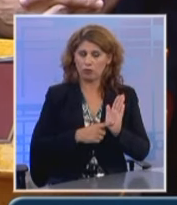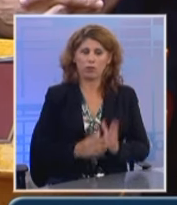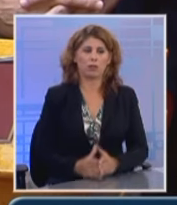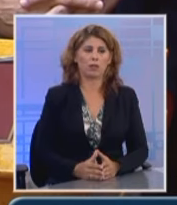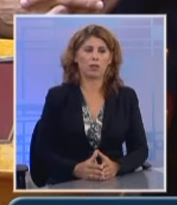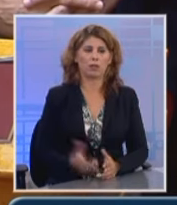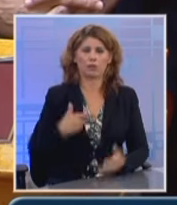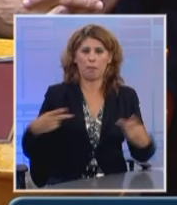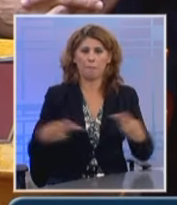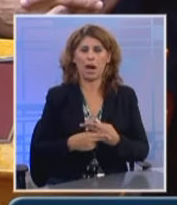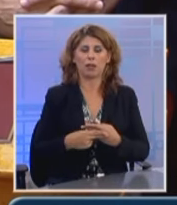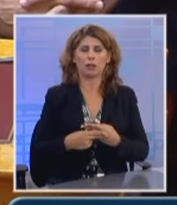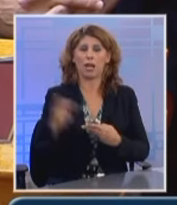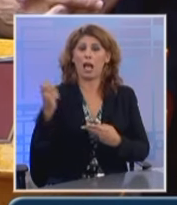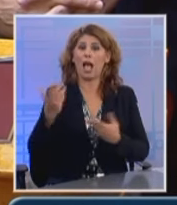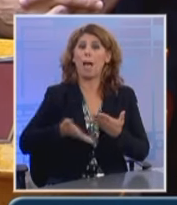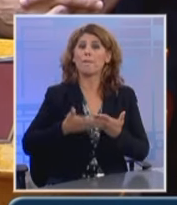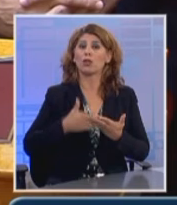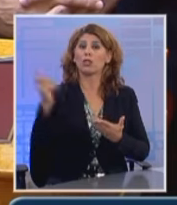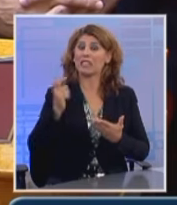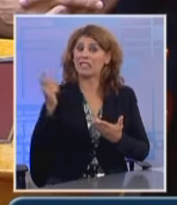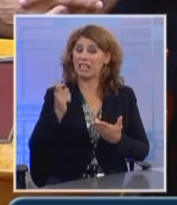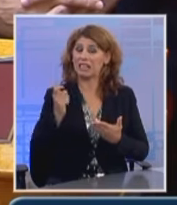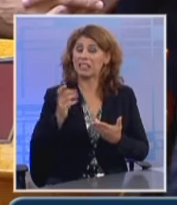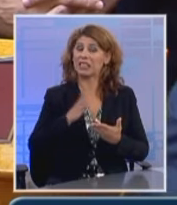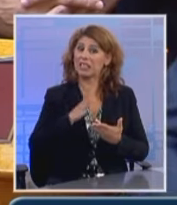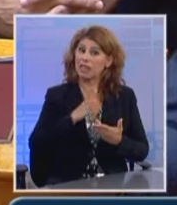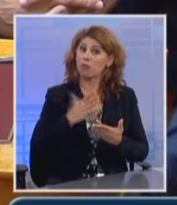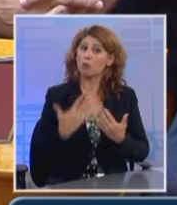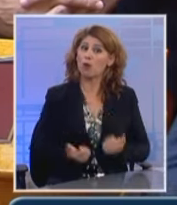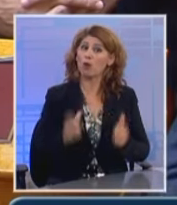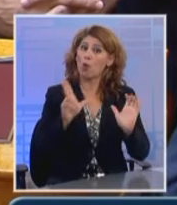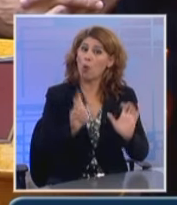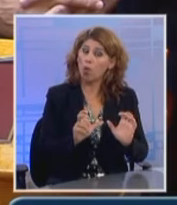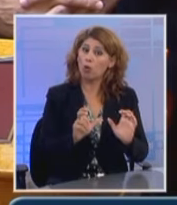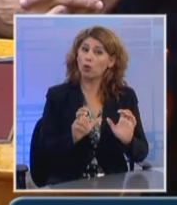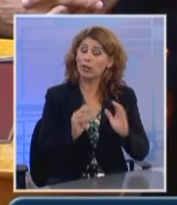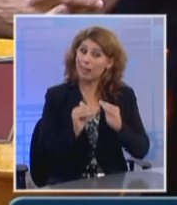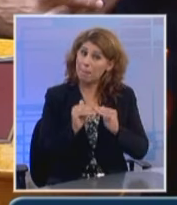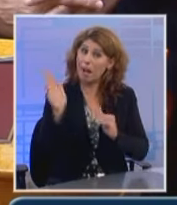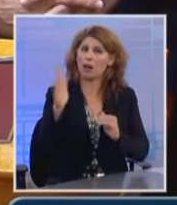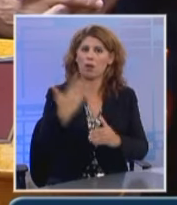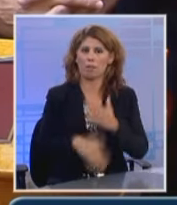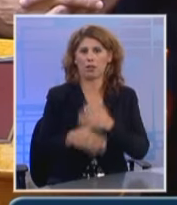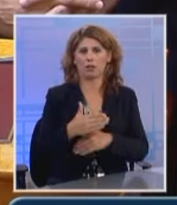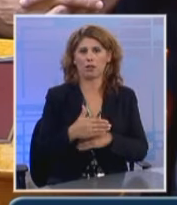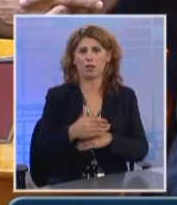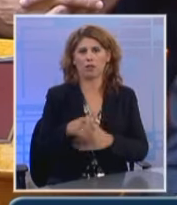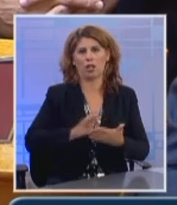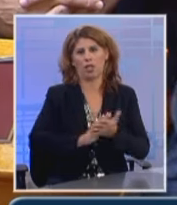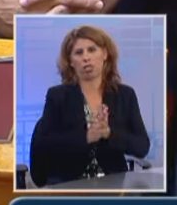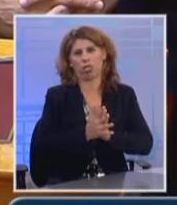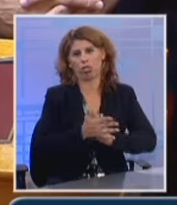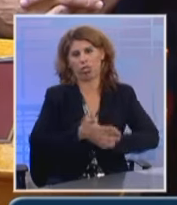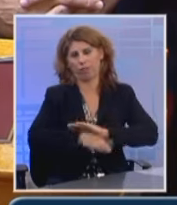που μας έκοψε τις επικουρικές συντάξεις και στα άτομα που έχουν 80% και πάνω αναπηρία ήταν